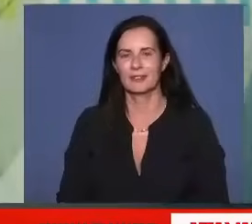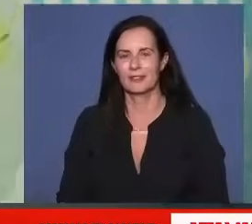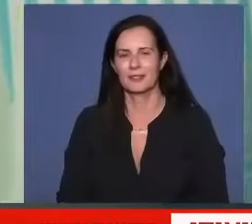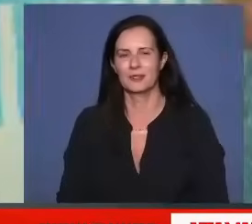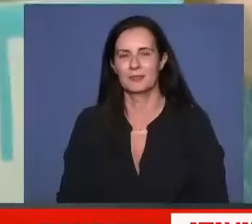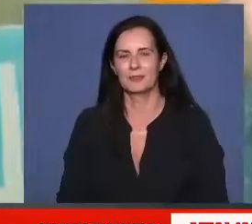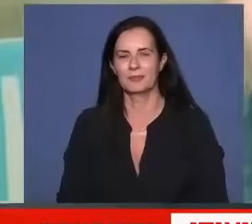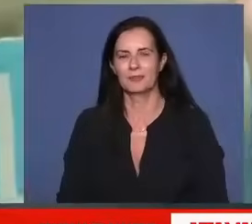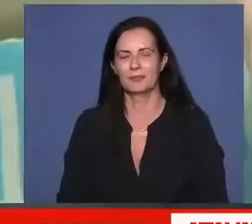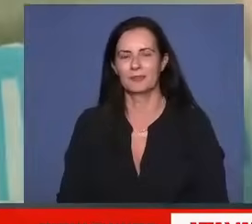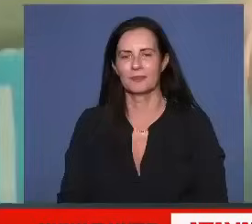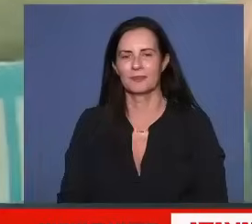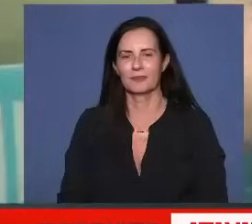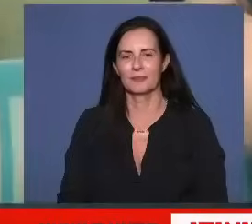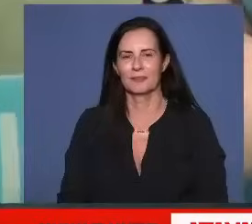מזרק, רגע.